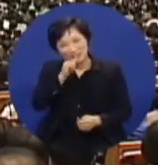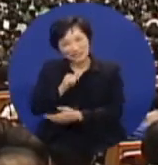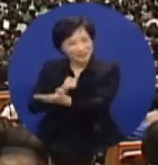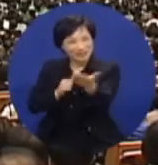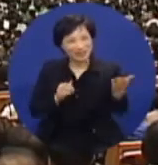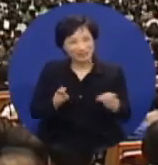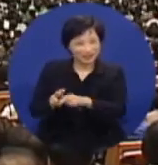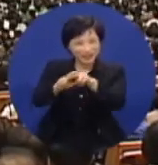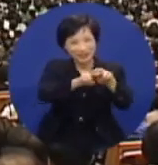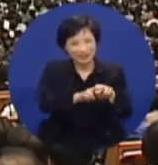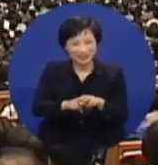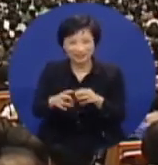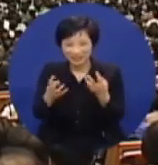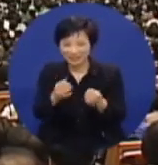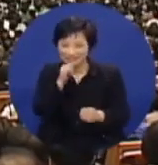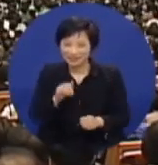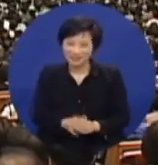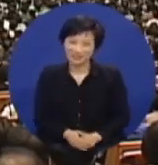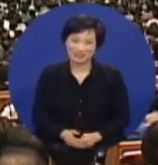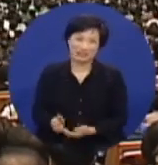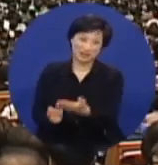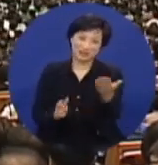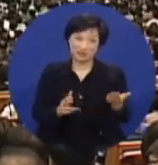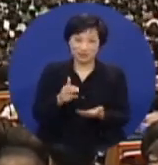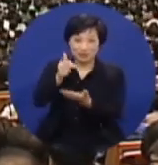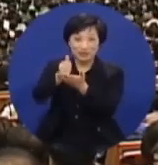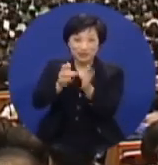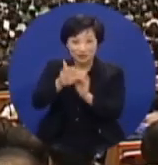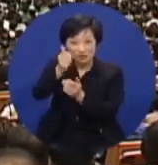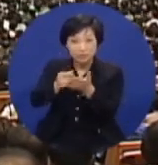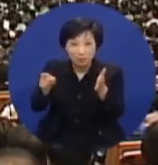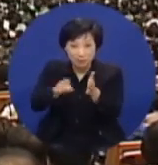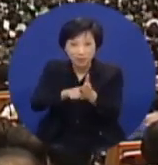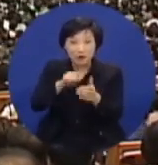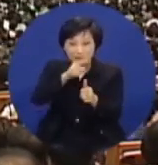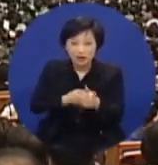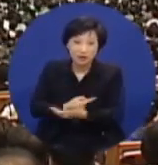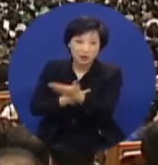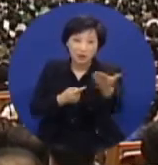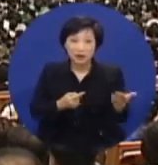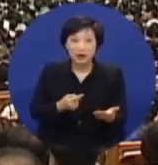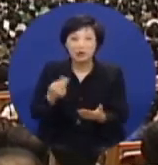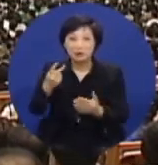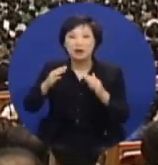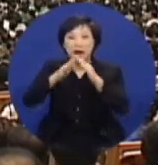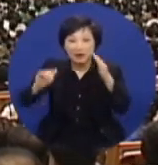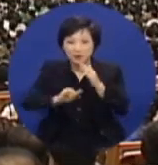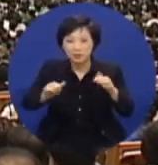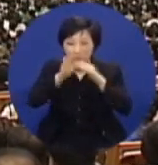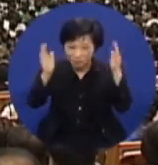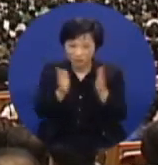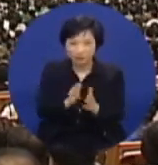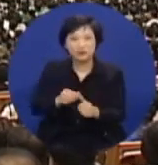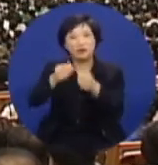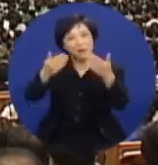말로 그러니까 주 예수를 믿으라 그냥 안도 안에 김에 구원하라 되리라